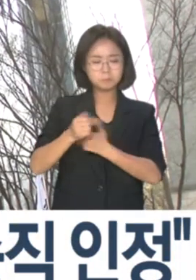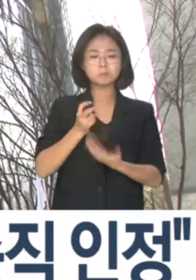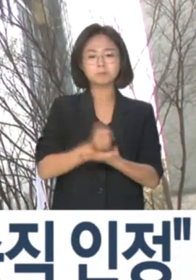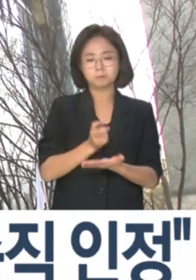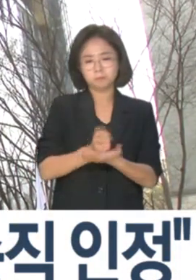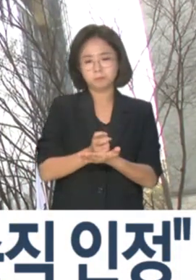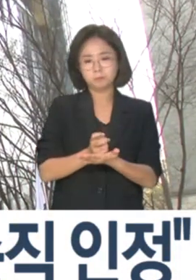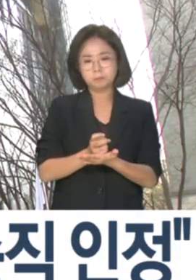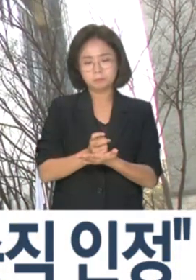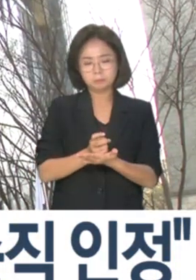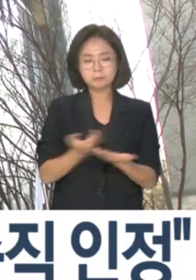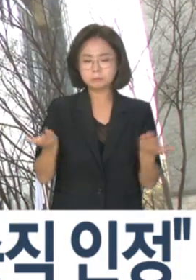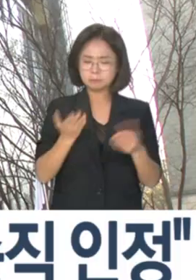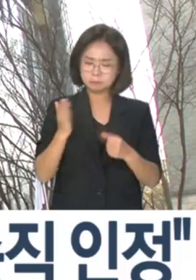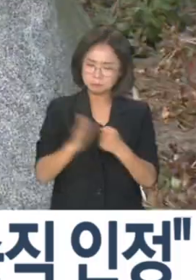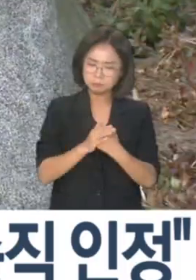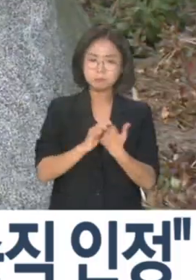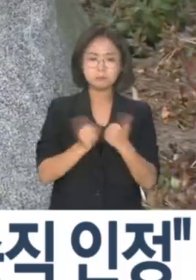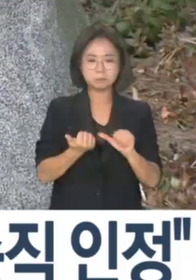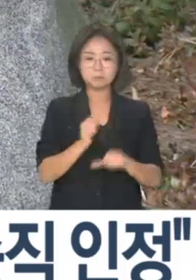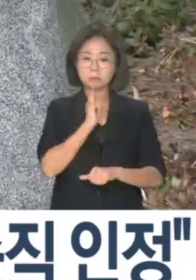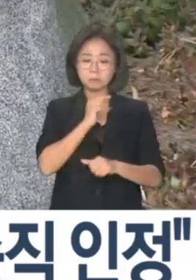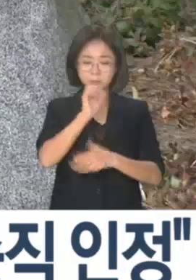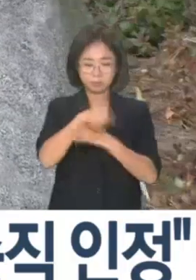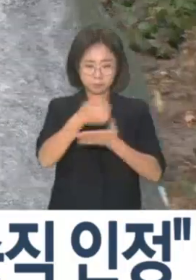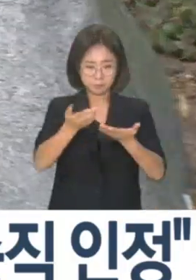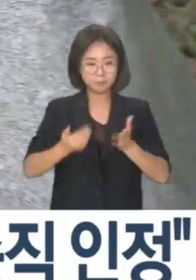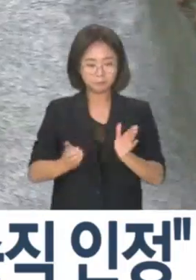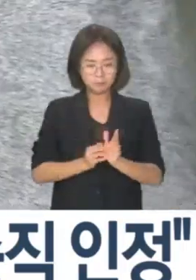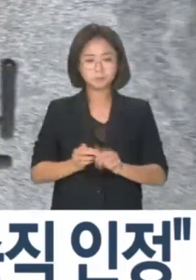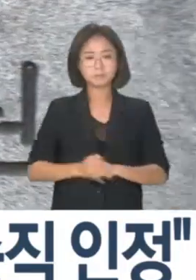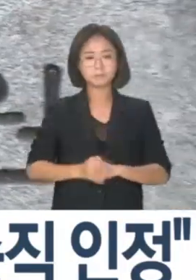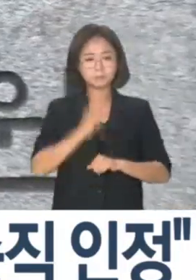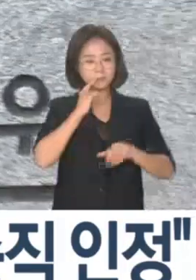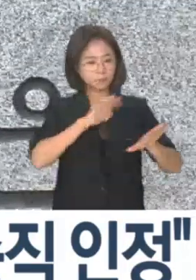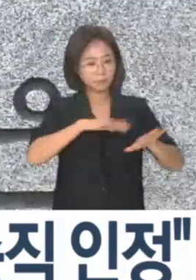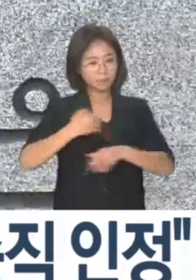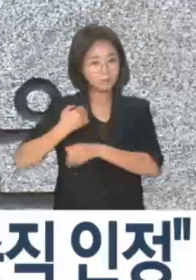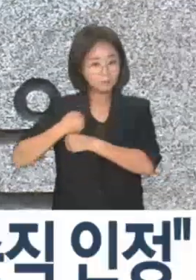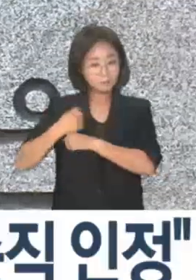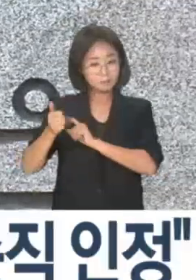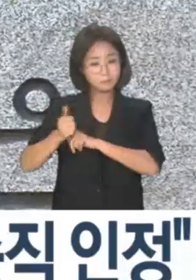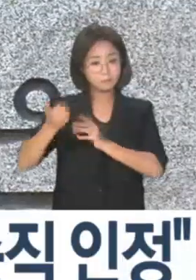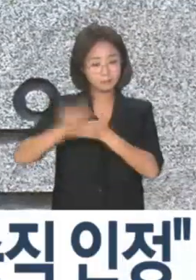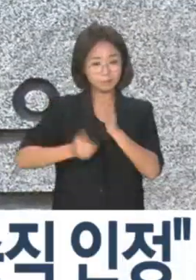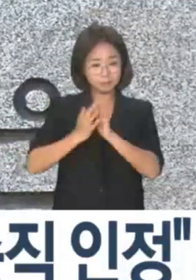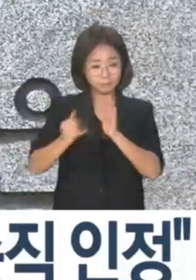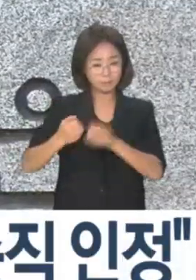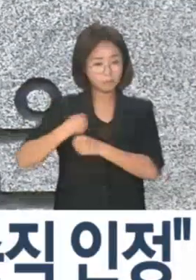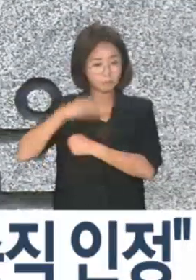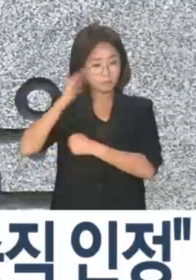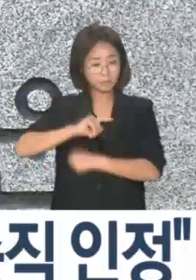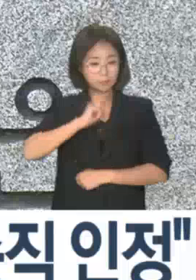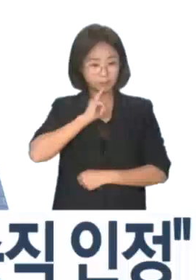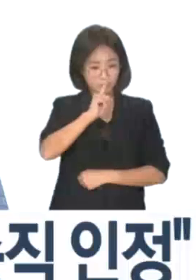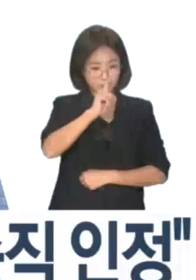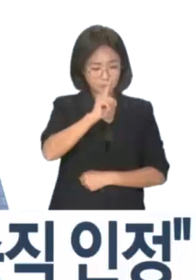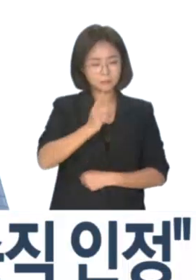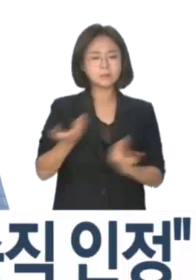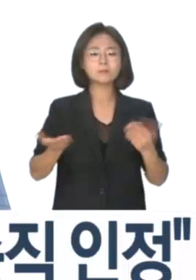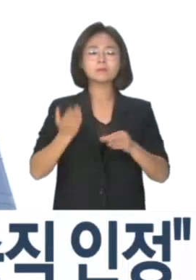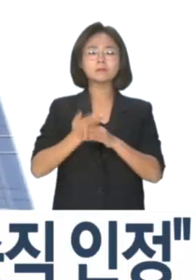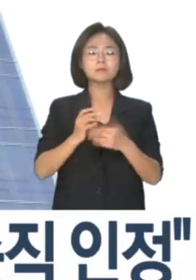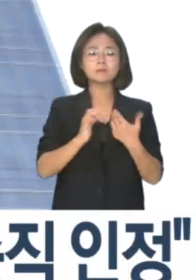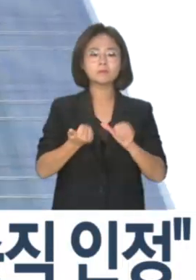순직을 인정받았습니다 서울행정법원은 해군원사 씨의 유족이 국방부를 상대로 순직